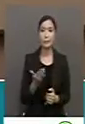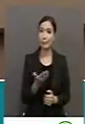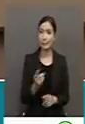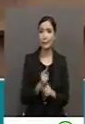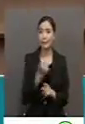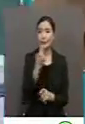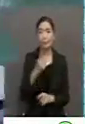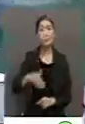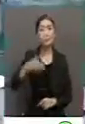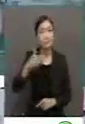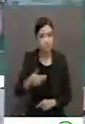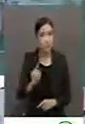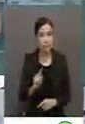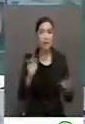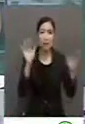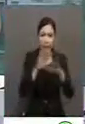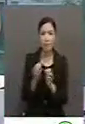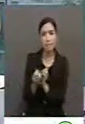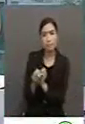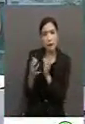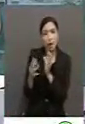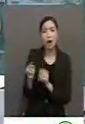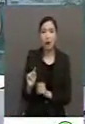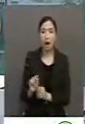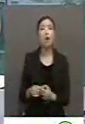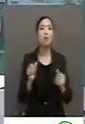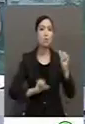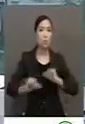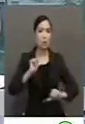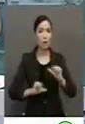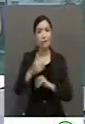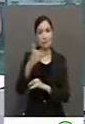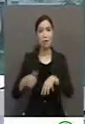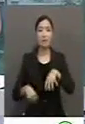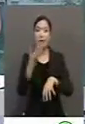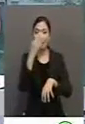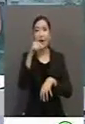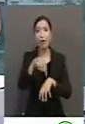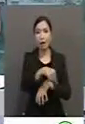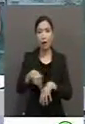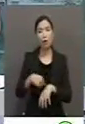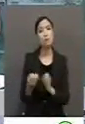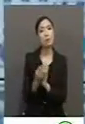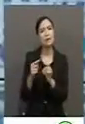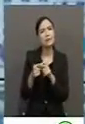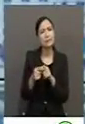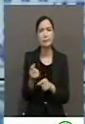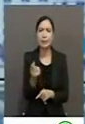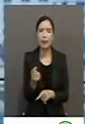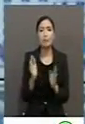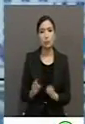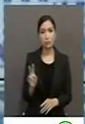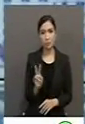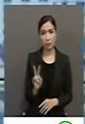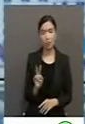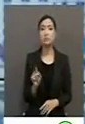คุณผู้ชมมาติดตามความคืบหน้าเหตุการณ์คล้ายระเบิดนะคะที่บริเวณหน้าโรงละครแห่งชาติซึ่งส่งผลทำให้มีผู้ที่ได้รับบาดเจ็บเล็กน้อย2ร